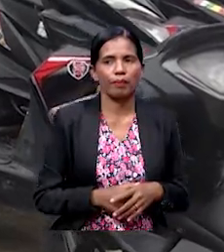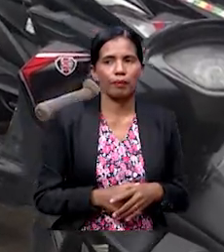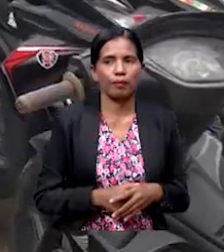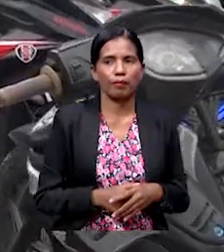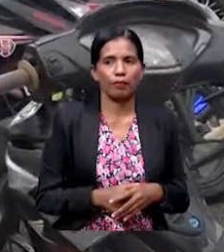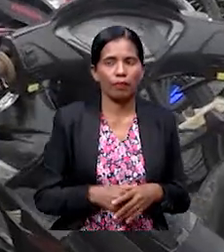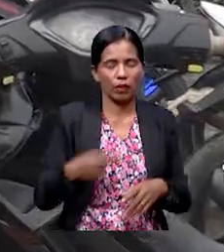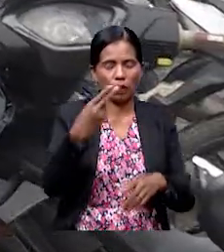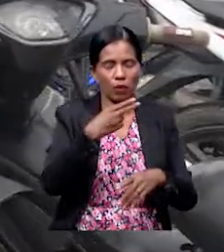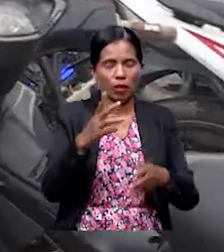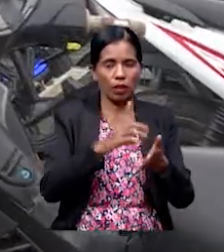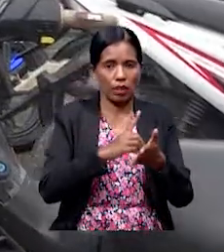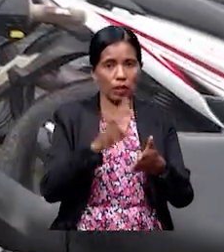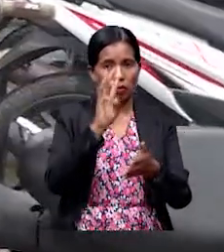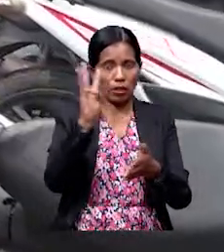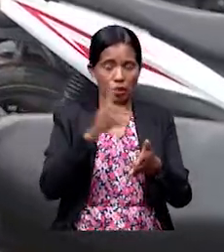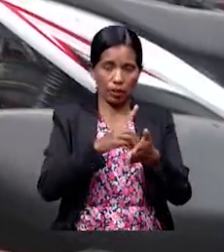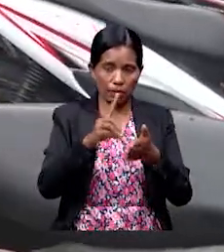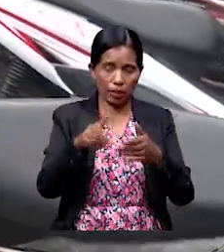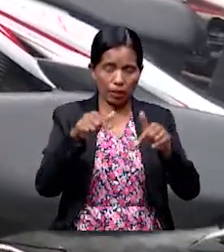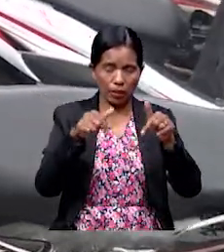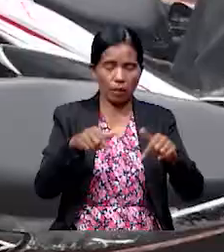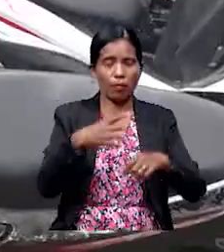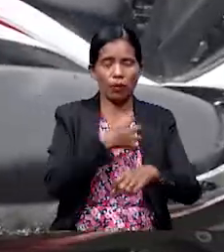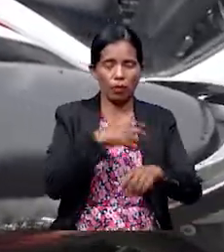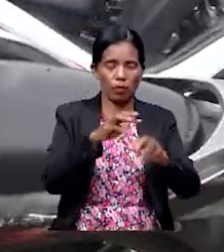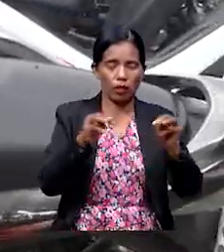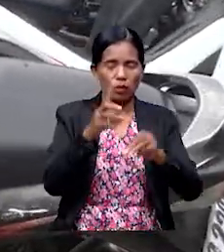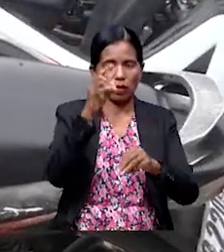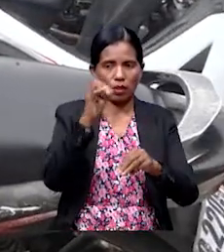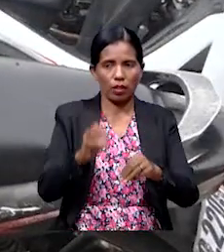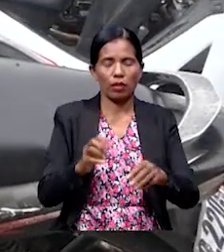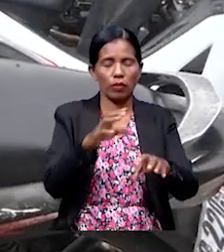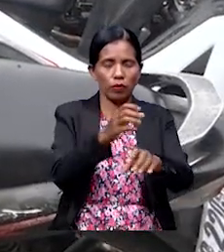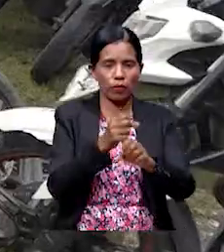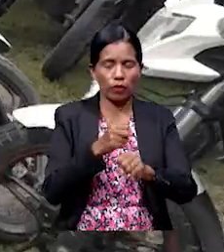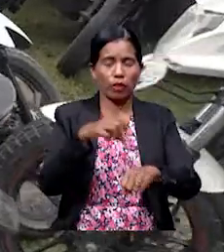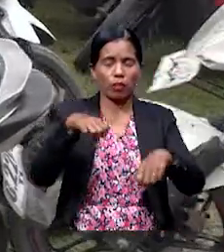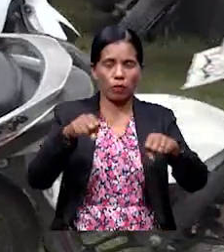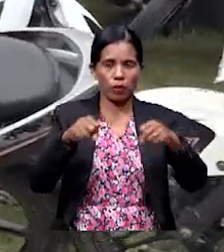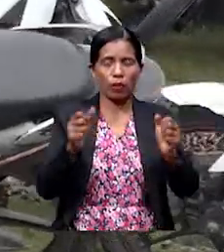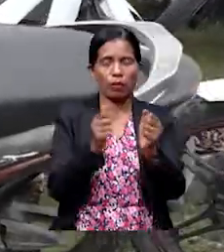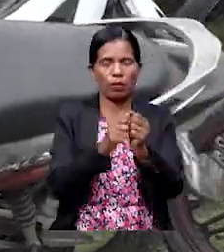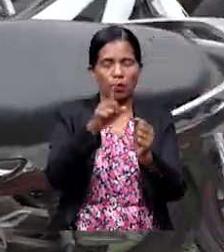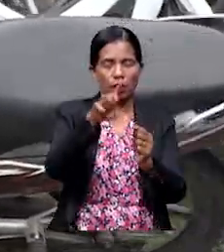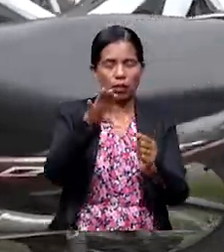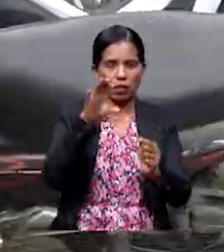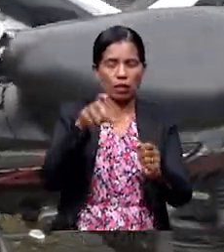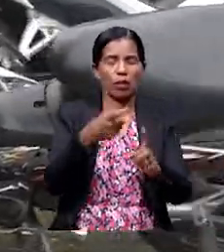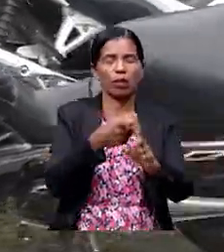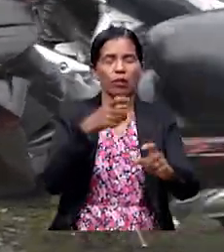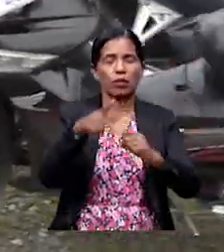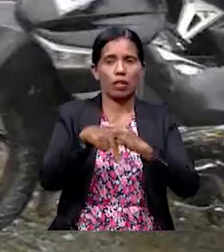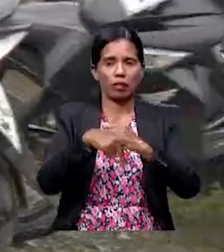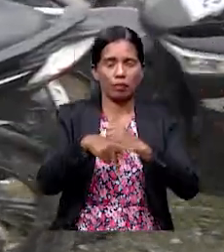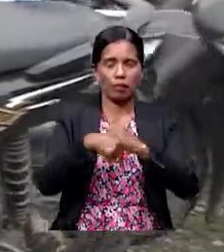Ia kuarta semana ne pentel munisipiu Dili, hala operasaun ia kapital Dili, no konsege prende motorizada atu sida resin, husi militante no